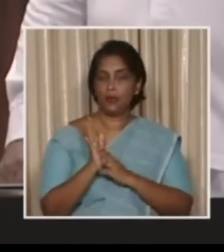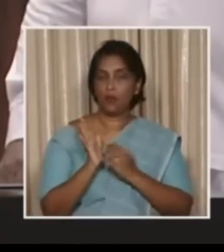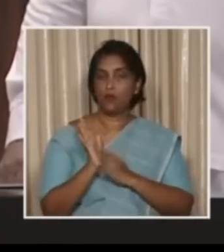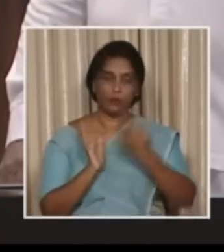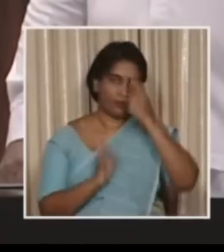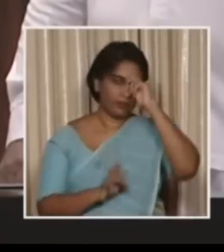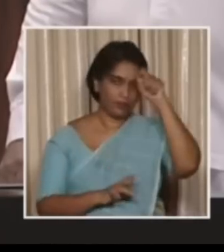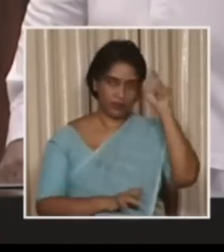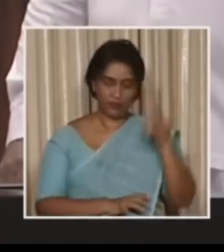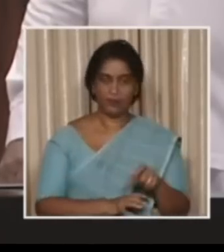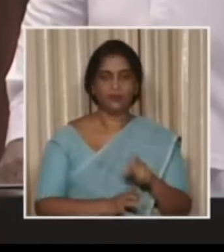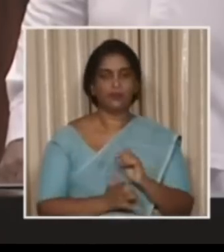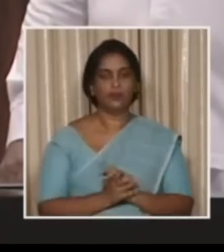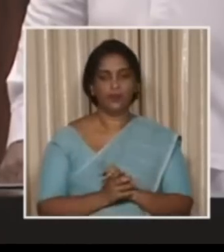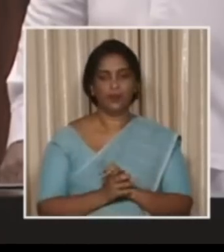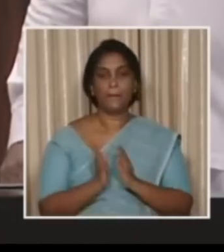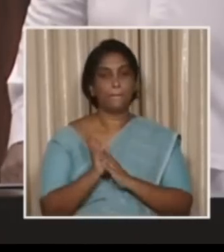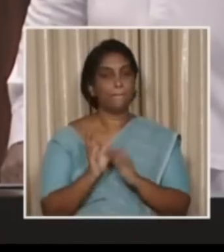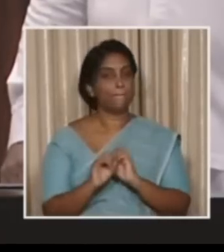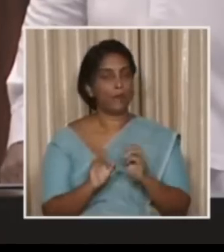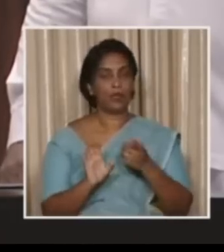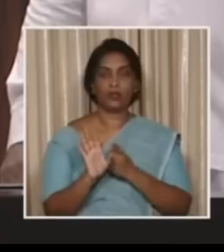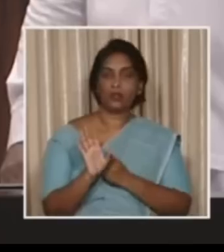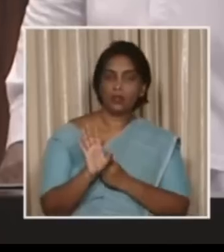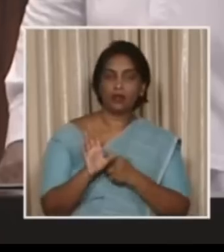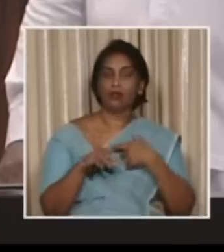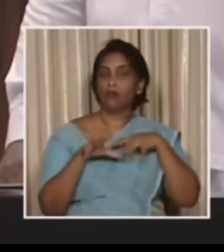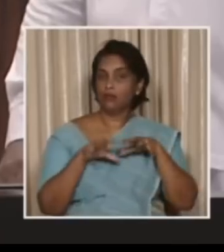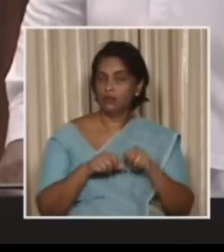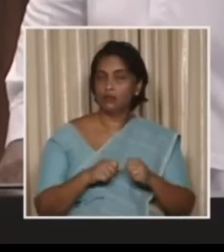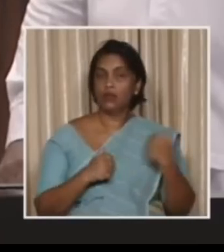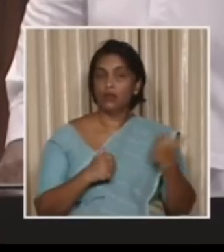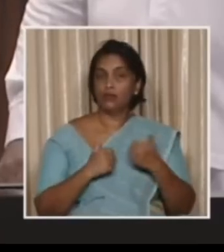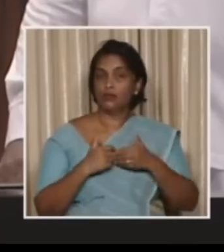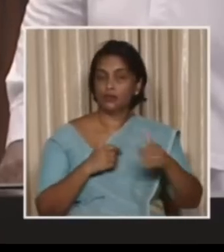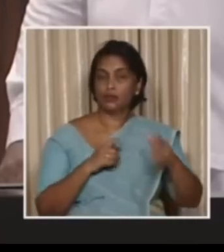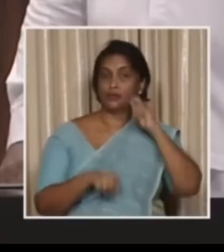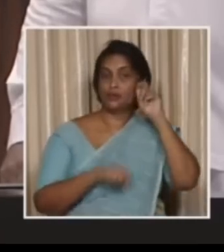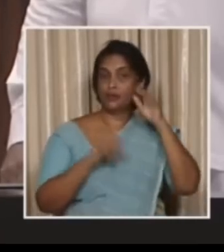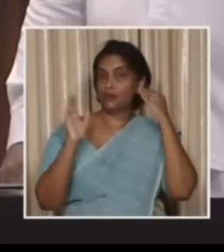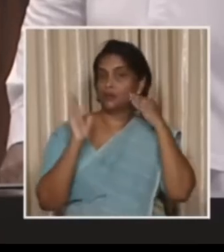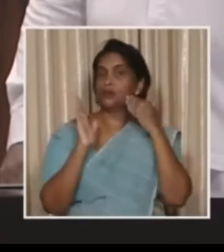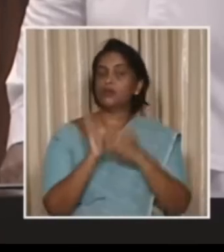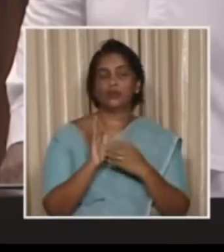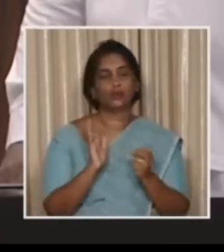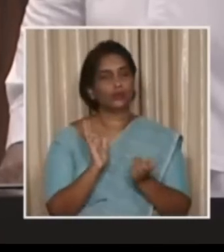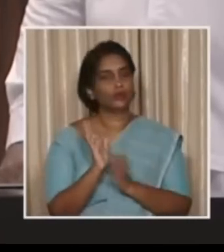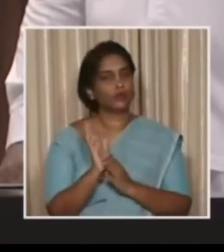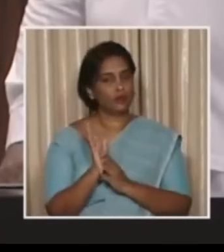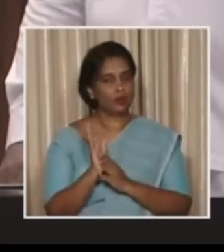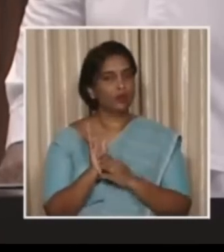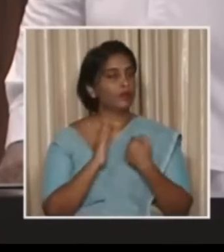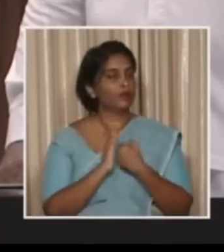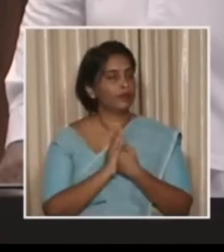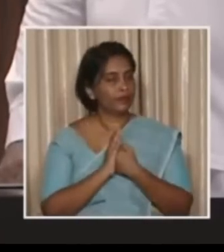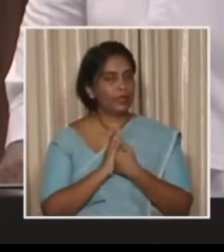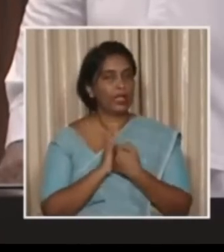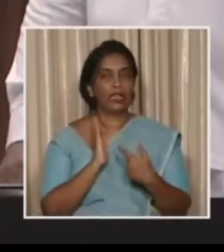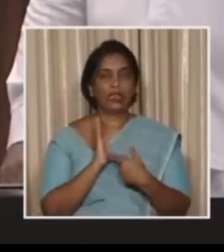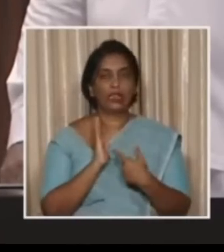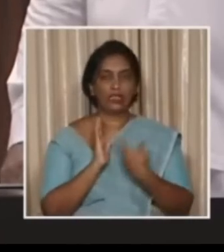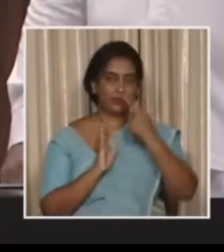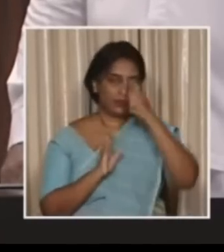போது அவர் இதனை குறிப்பிட்டுள்ளார். அத்துடன் உயர்நீதிமன்றம் முன்வைத்துள்ள திருத்தத்திற்கு அமைவாக அந்த சரத்துக்கள்